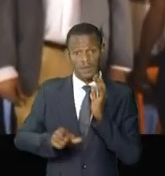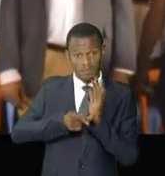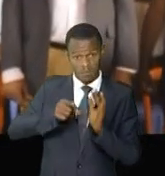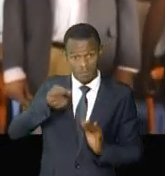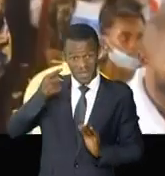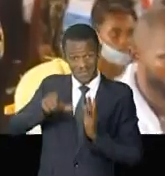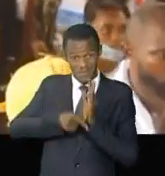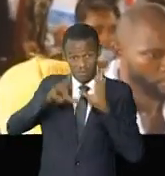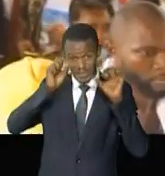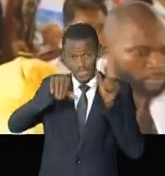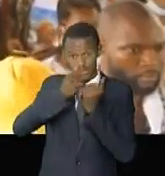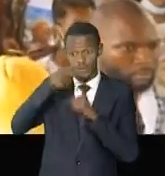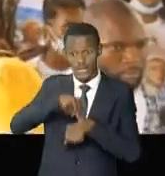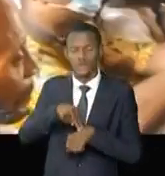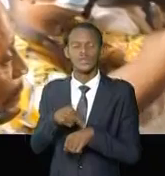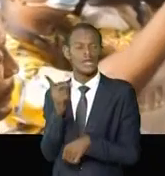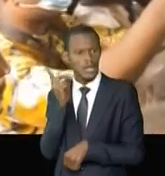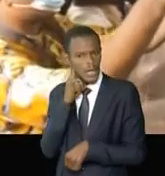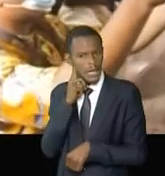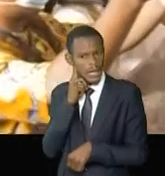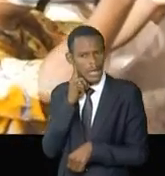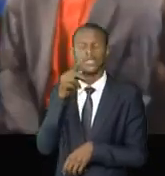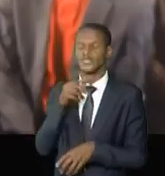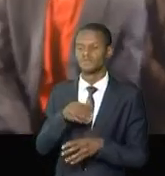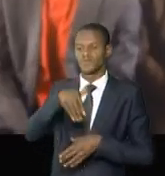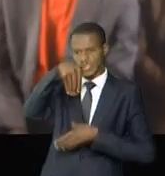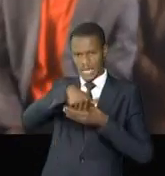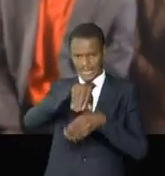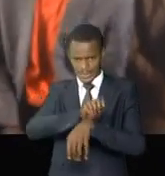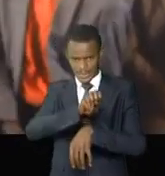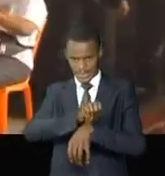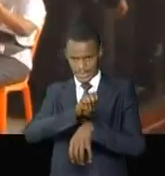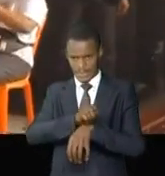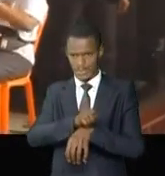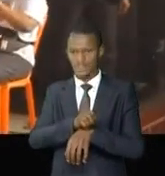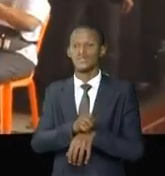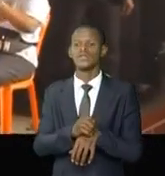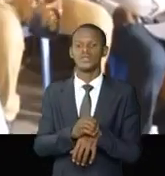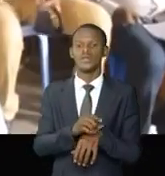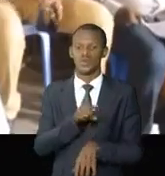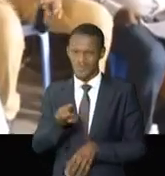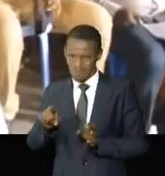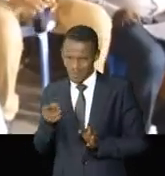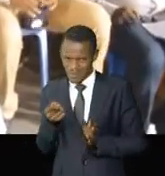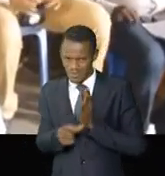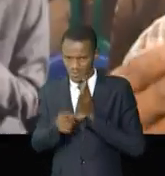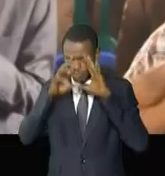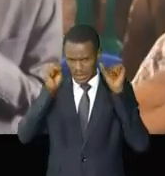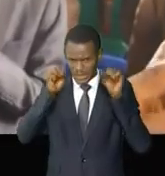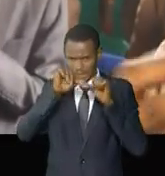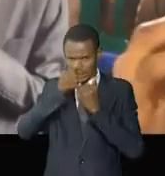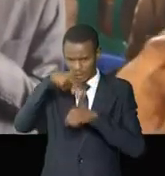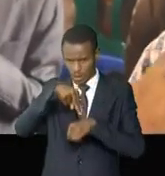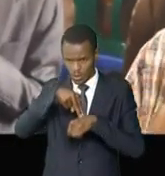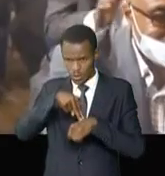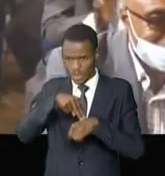Jean-Marc Kabound Akabound a échangé avec la population et la notabilité de Kinshasa. Successivement, les bourgmestres adjoints et les